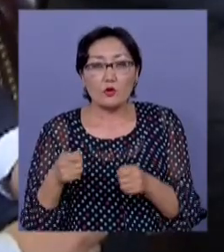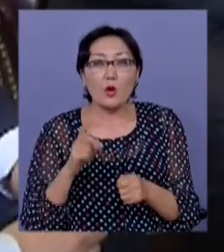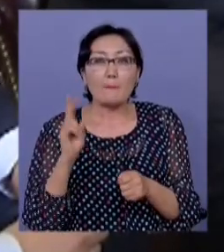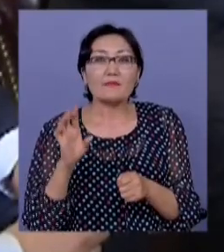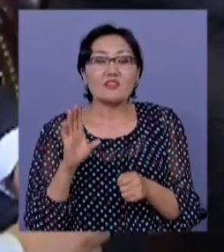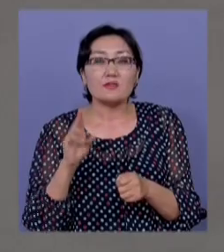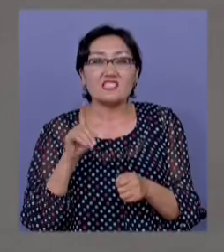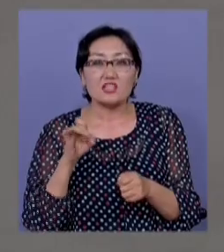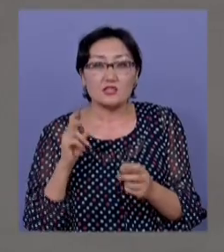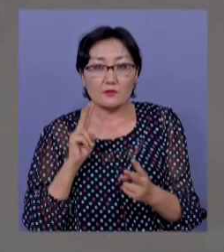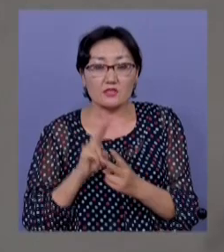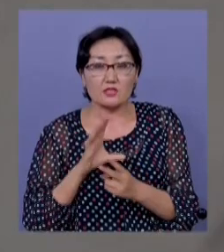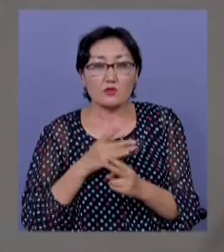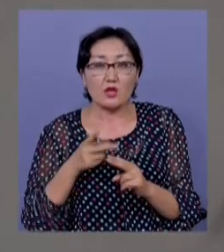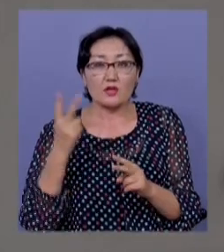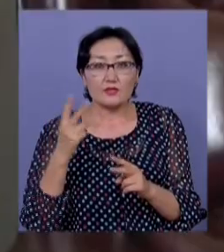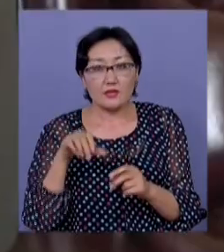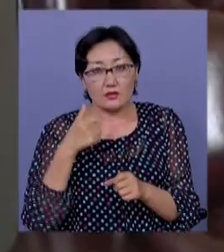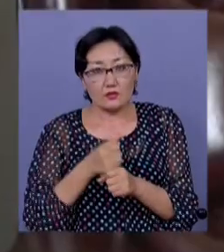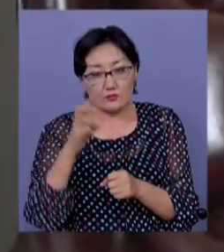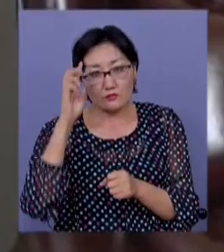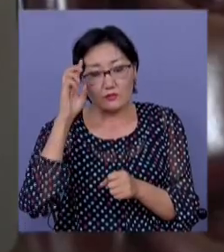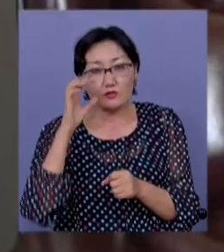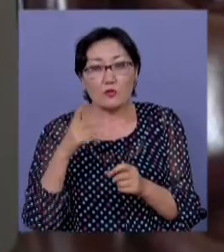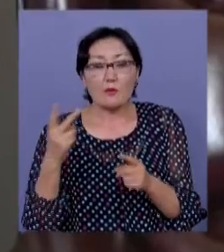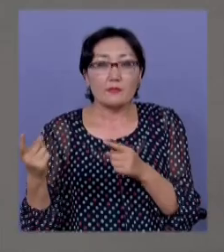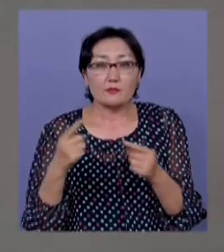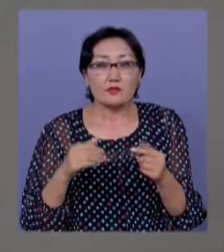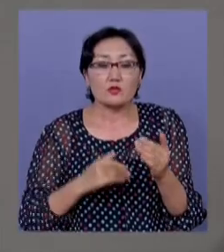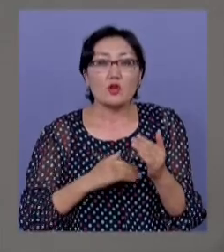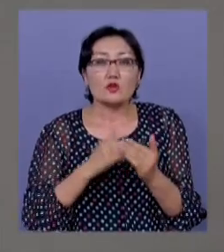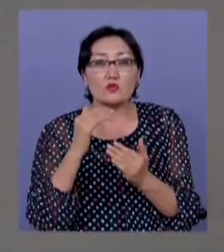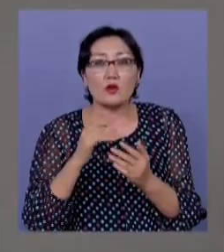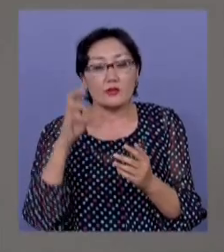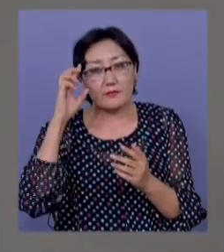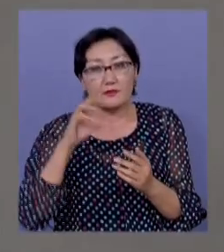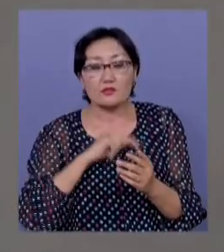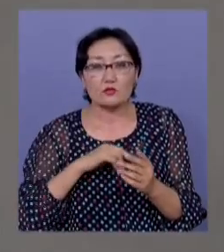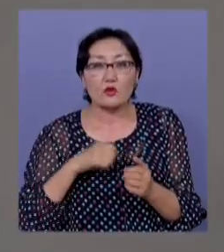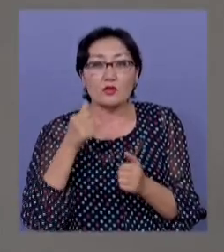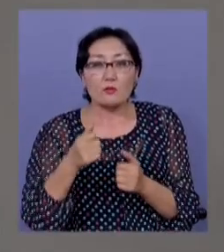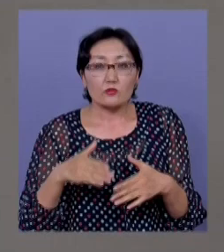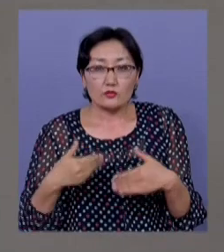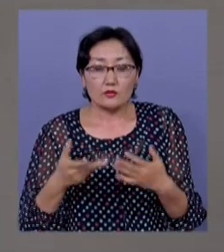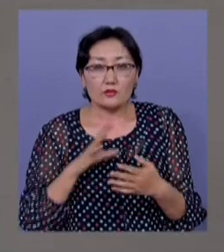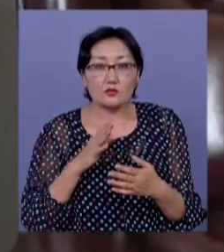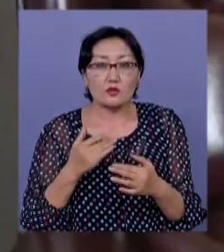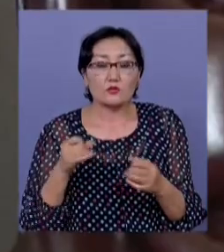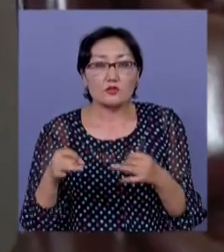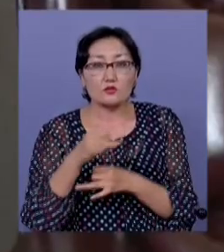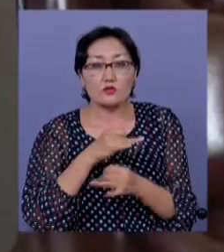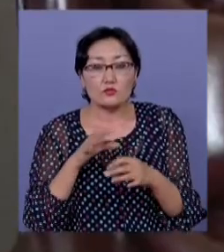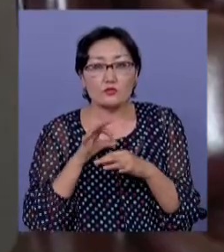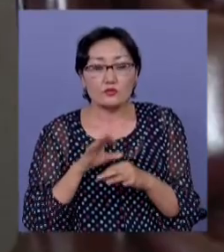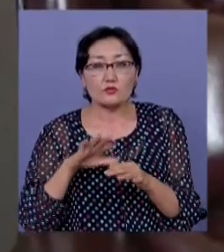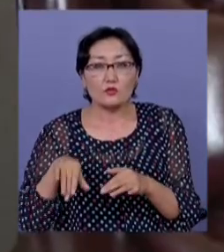Владимир Зеленскиймен кездесті. Екі елдің көшбасшылары бірін-бірі жоғары мемлекеттік лауазымға сайлануларымен құттықтады. Келіссөздер